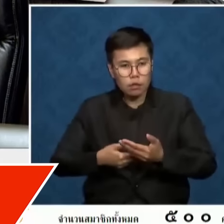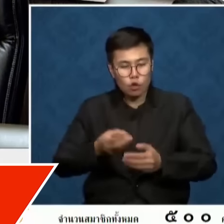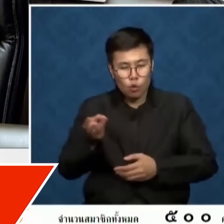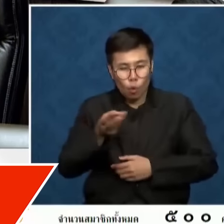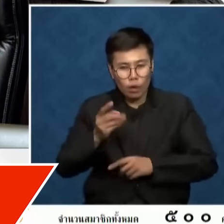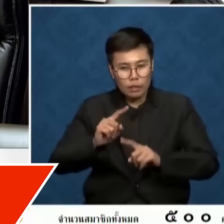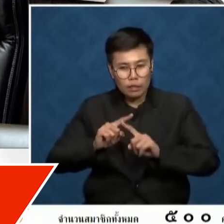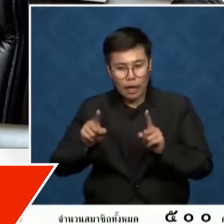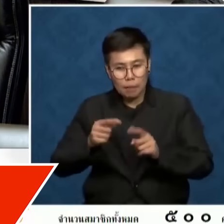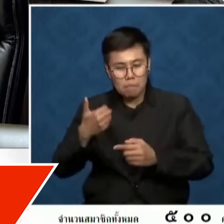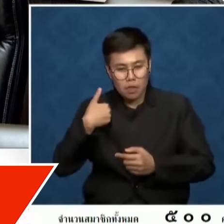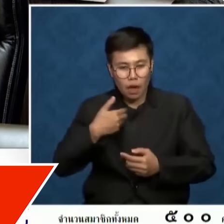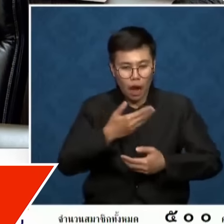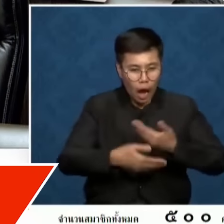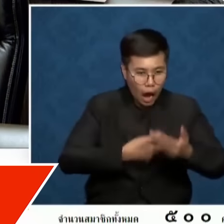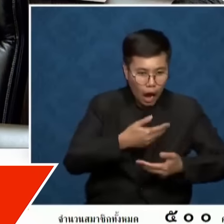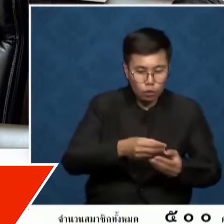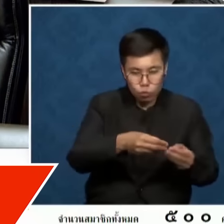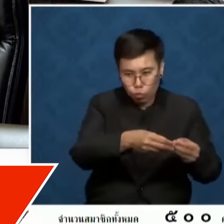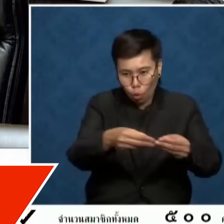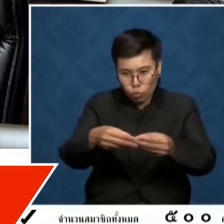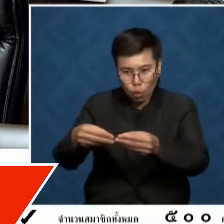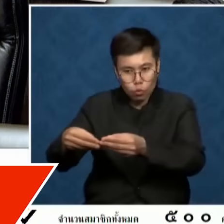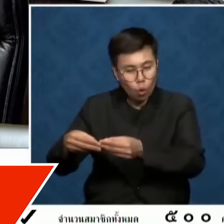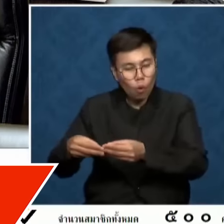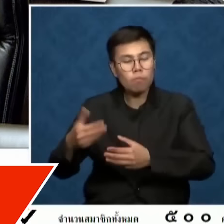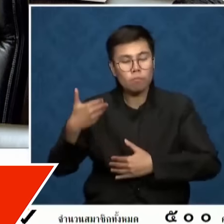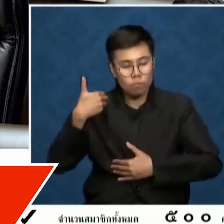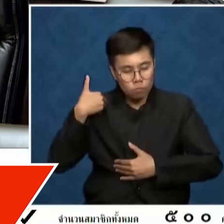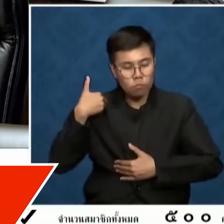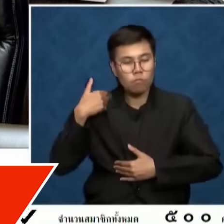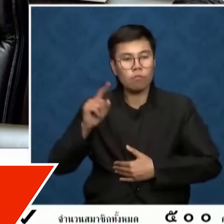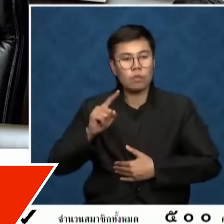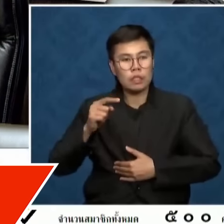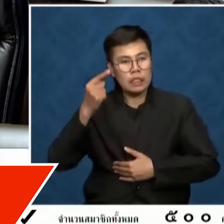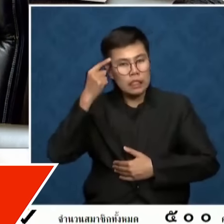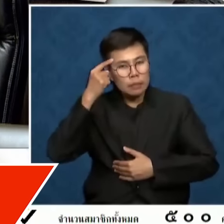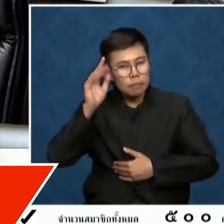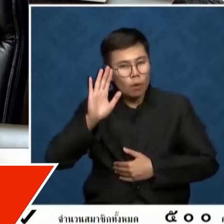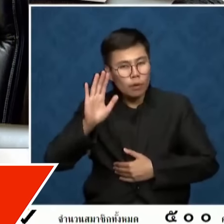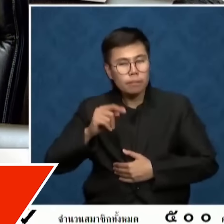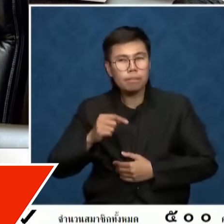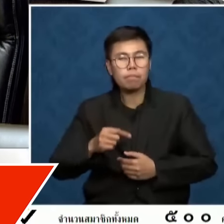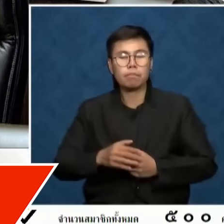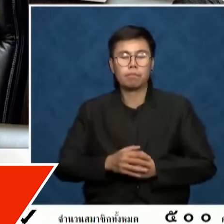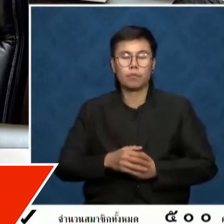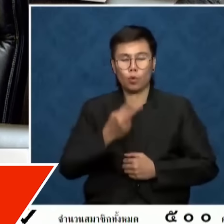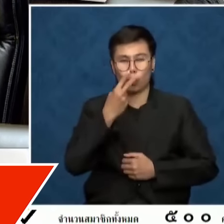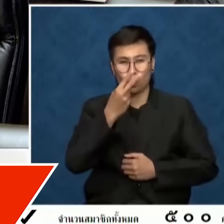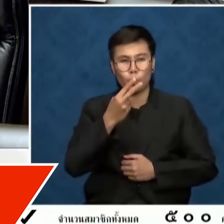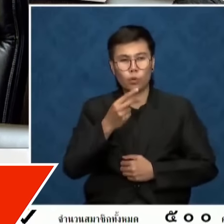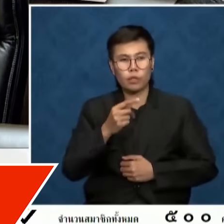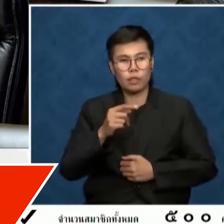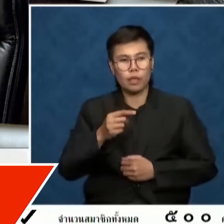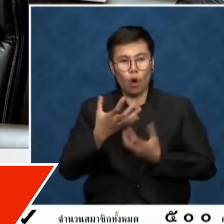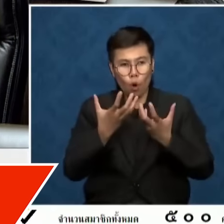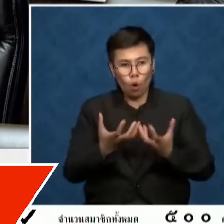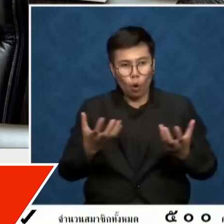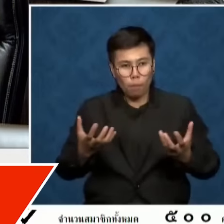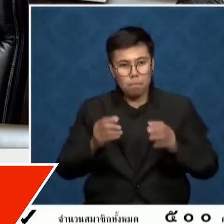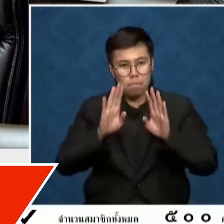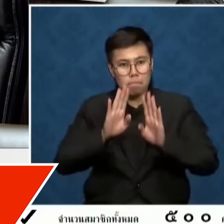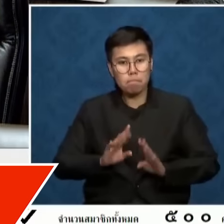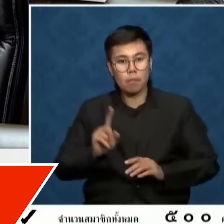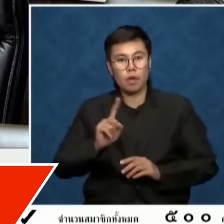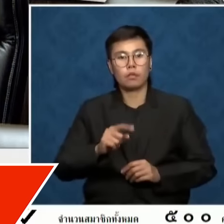กินรวบแรกเปลยผลประโยชน์กัค่ะถ้าท่านยังนึไม่ออกนะคะวบญชีนวตกรรมสินค้าเป็นแบบไหน